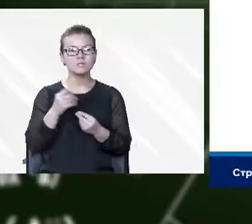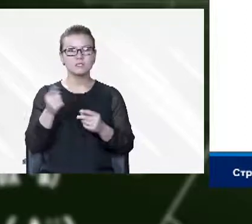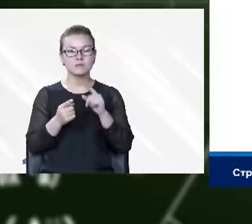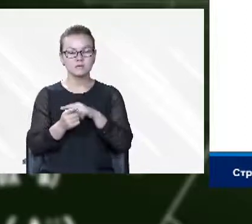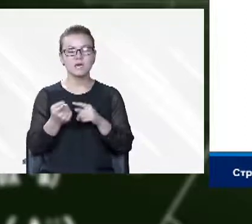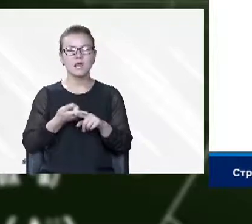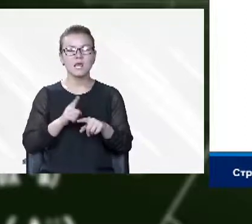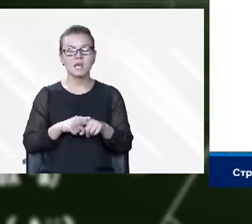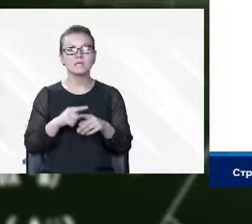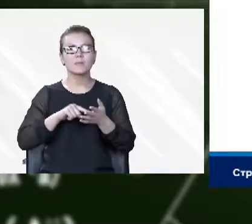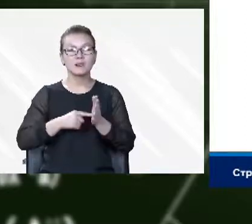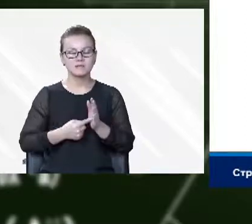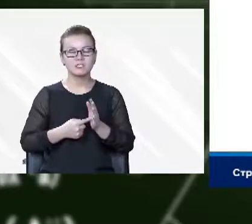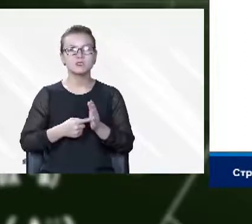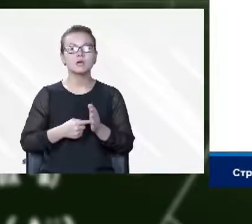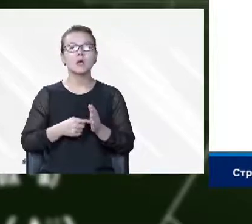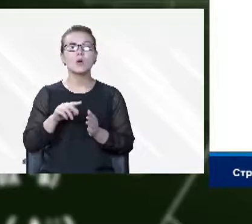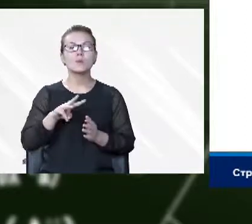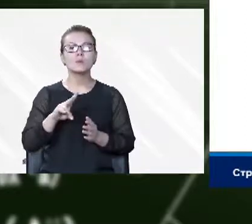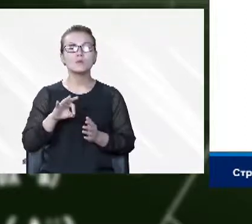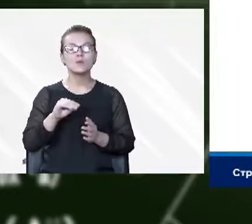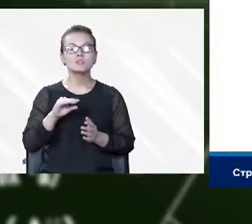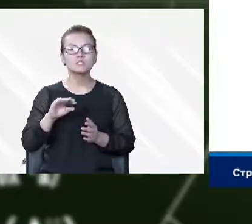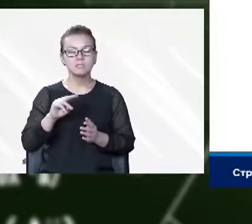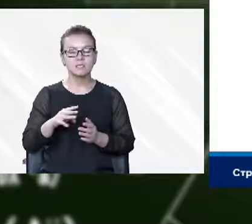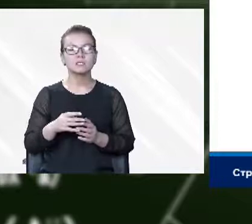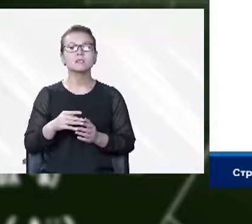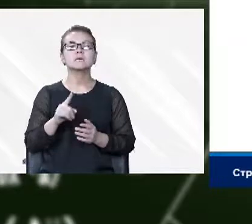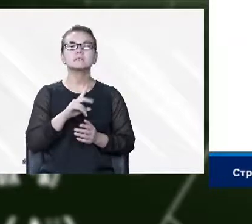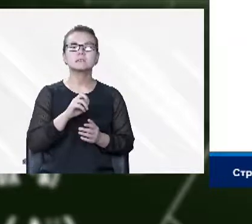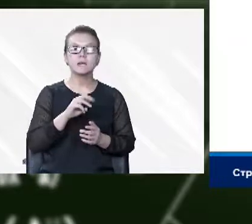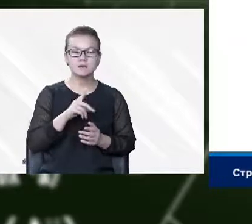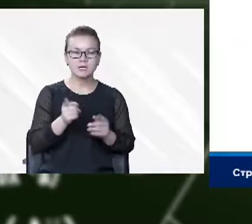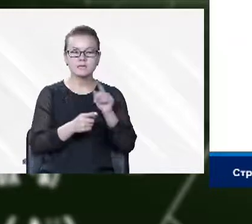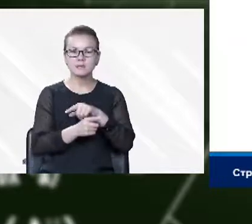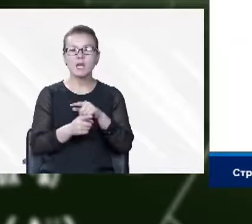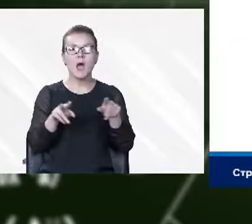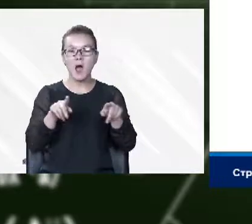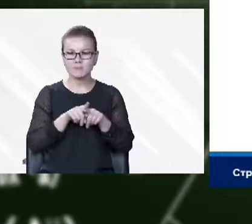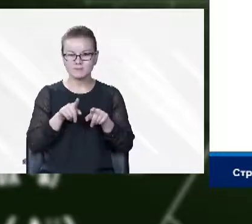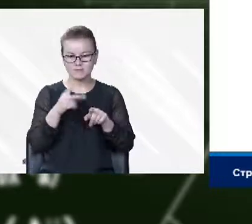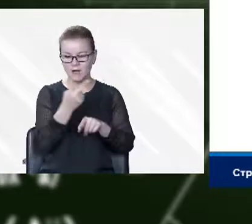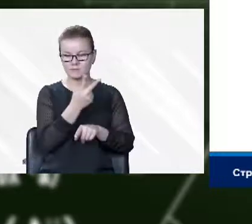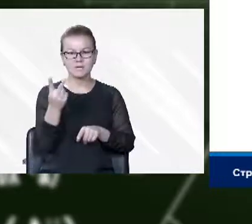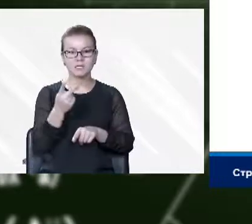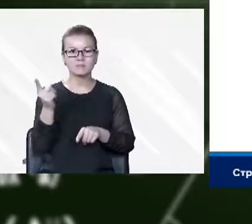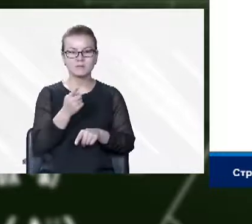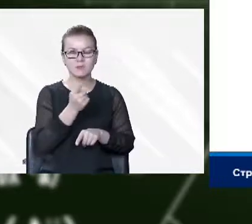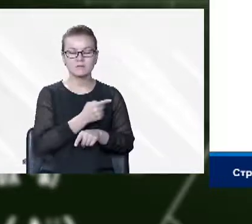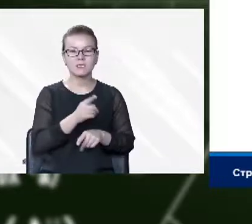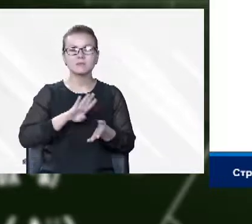знаменатель – это произведение множителей знаменателей обеих дробей без